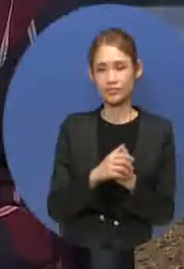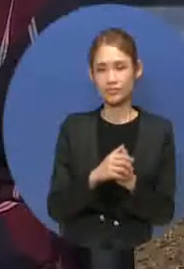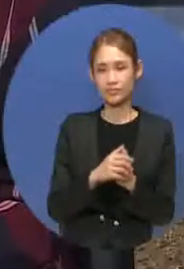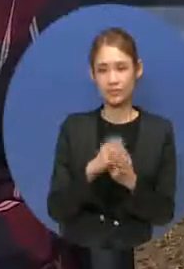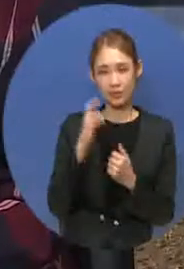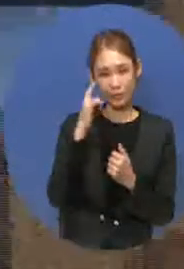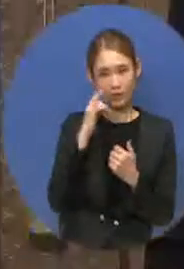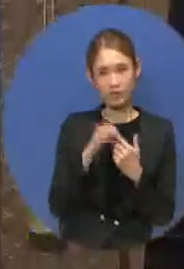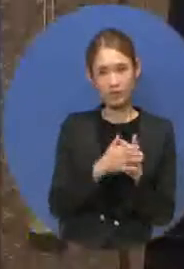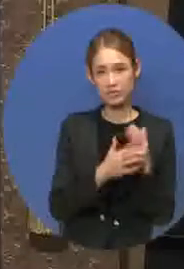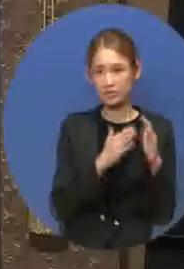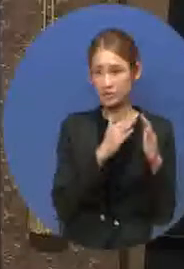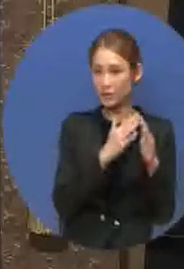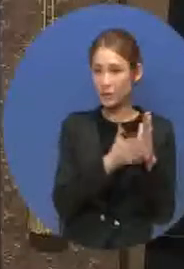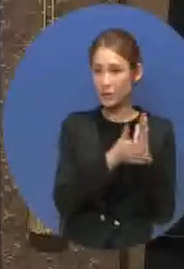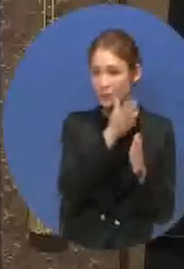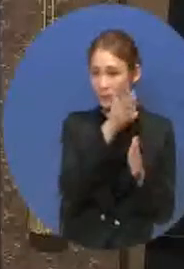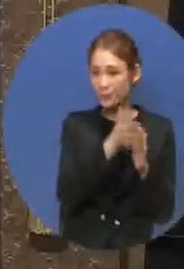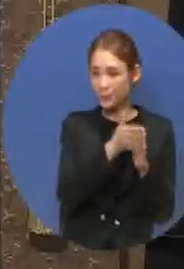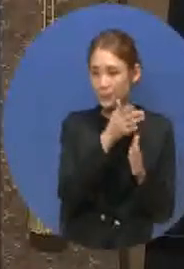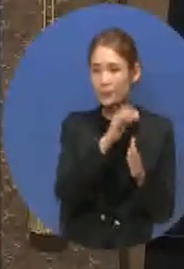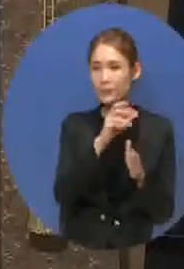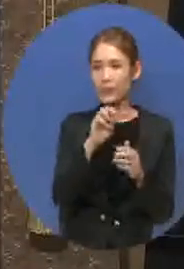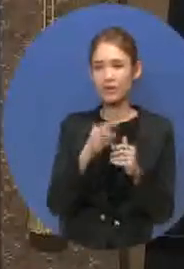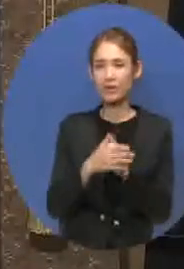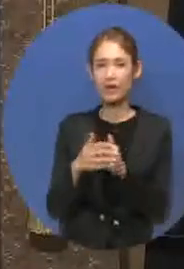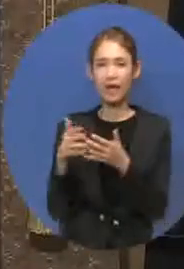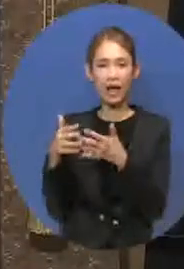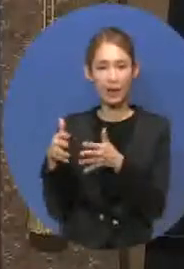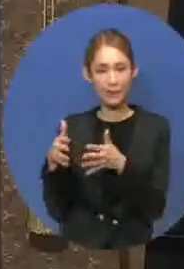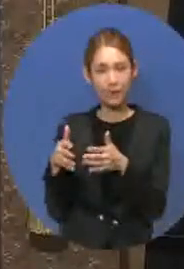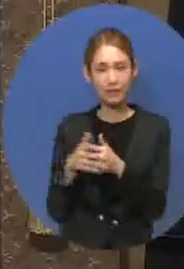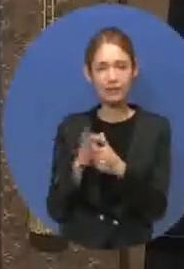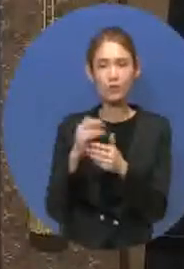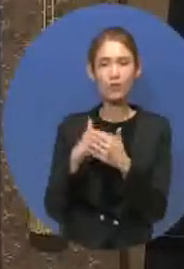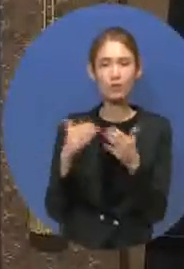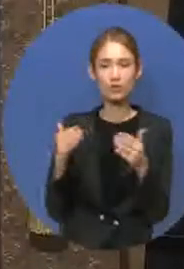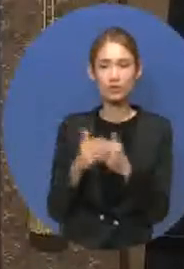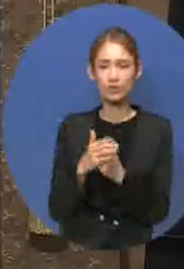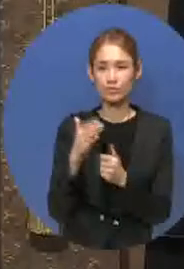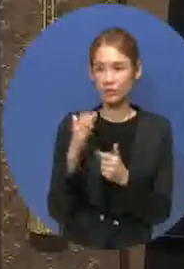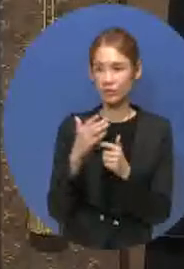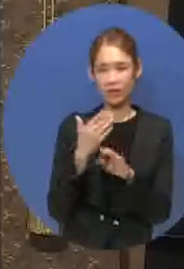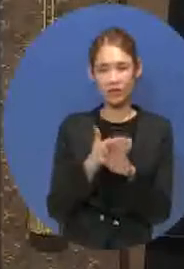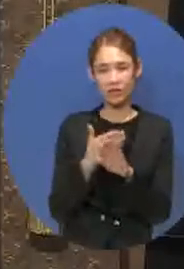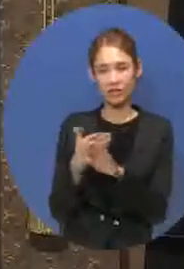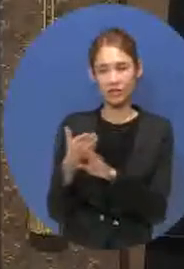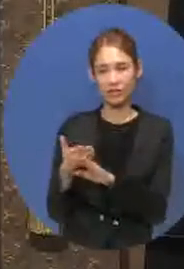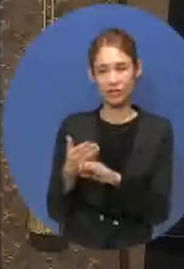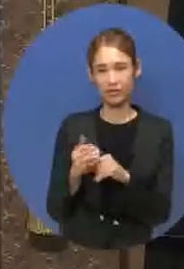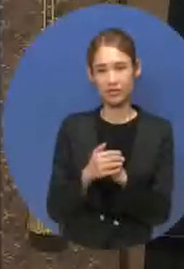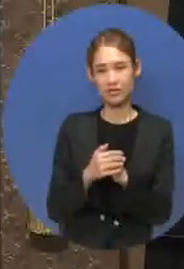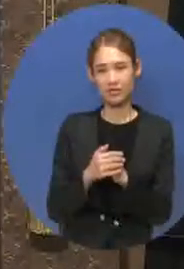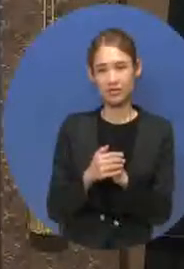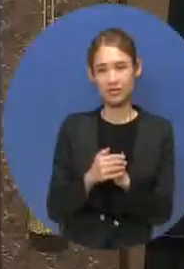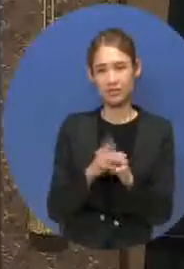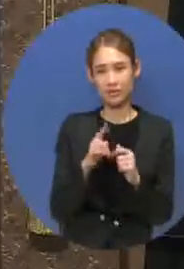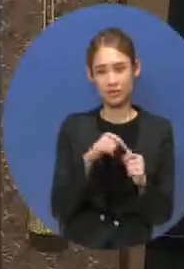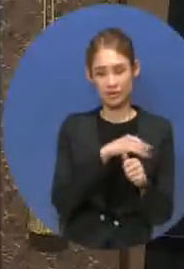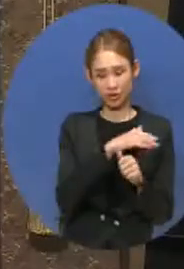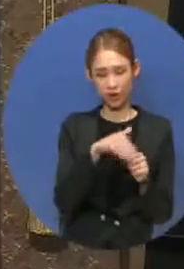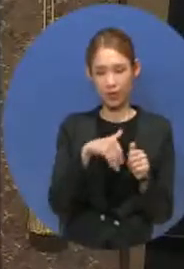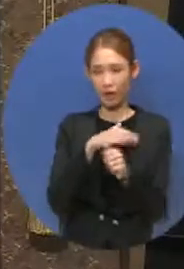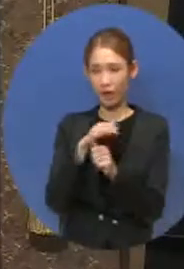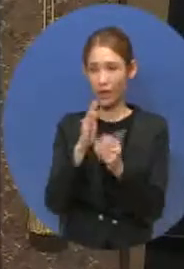집이 빌라일 수도 있고 예. 아파트일 수도 있고 원룸일 수도 있잖아요. 네. 모두가 다 다르기 때문에 그 세팅 상황에서